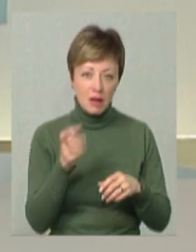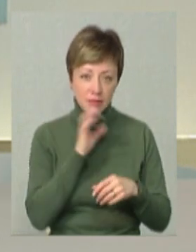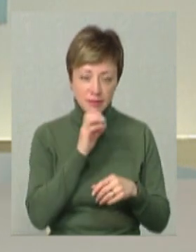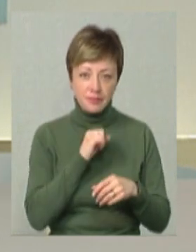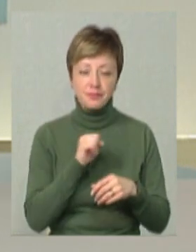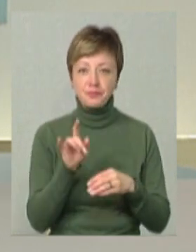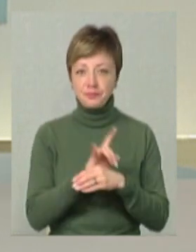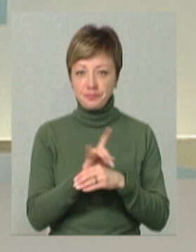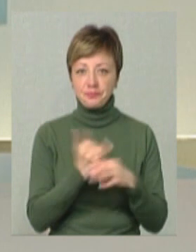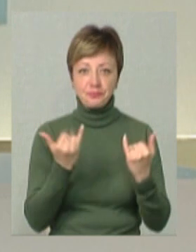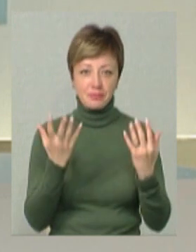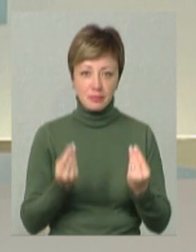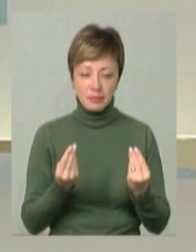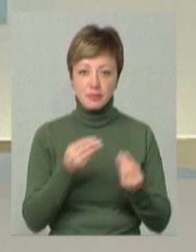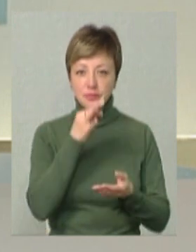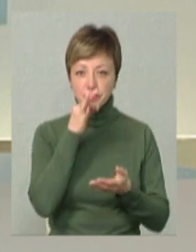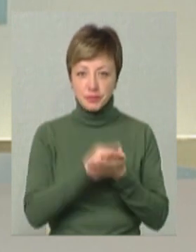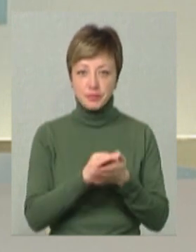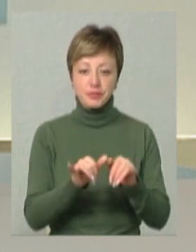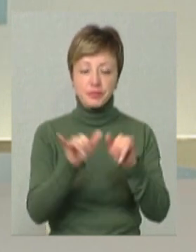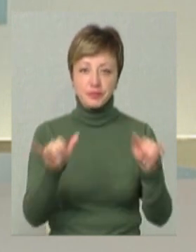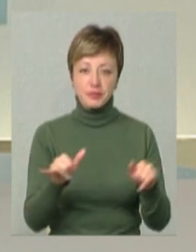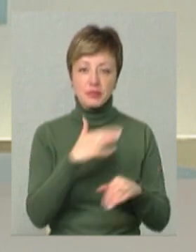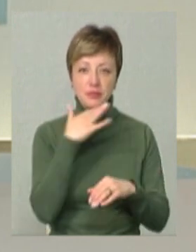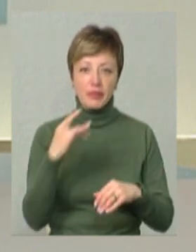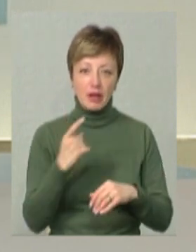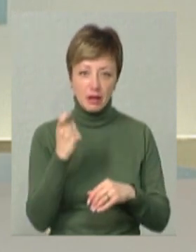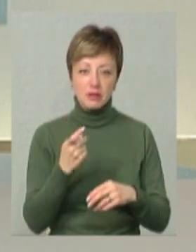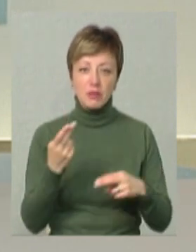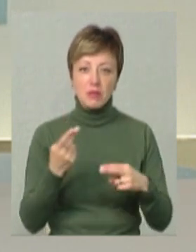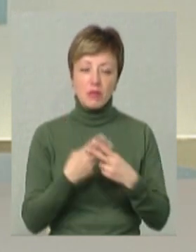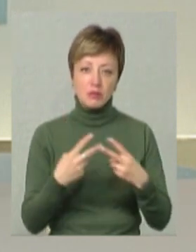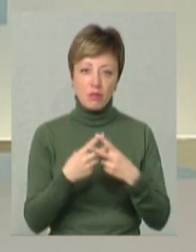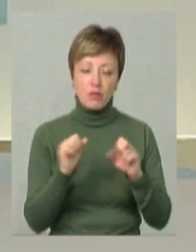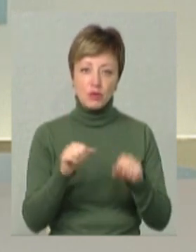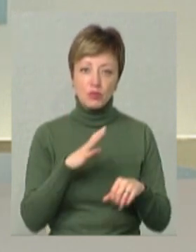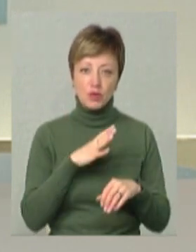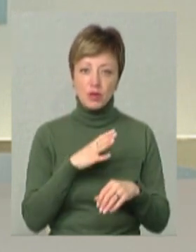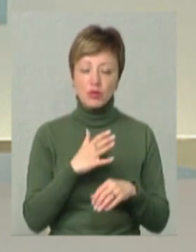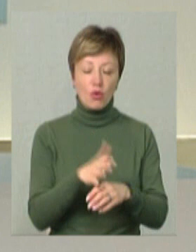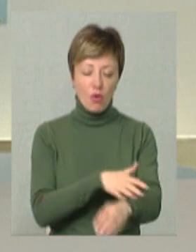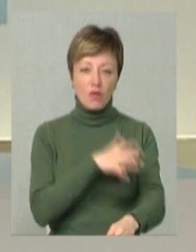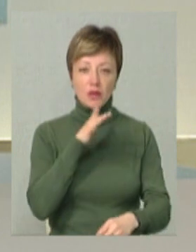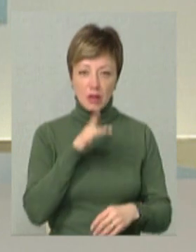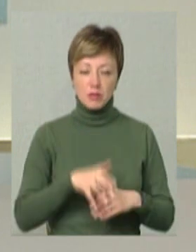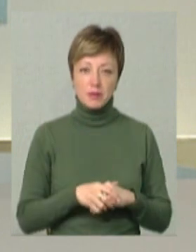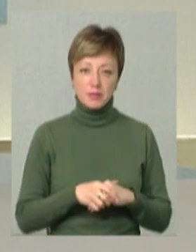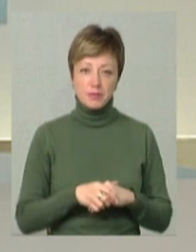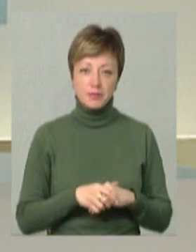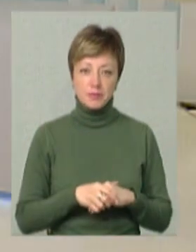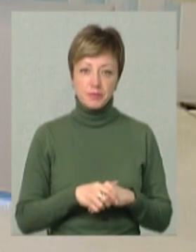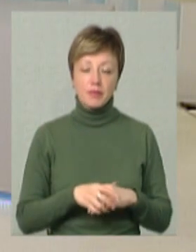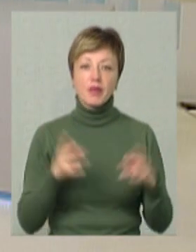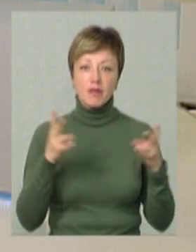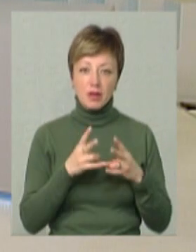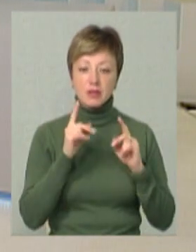до шахрайств на сьогоднішній день відповідальність збільшена у рази, і позбавлення волі може бути на досить тривалий термін.